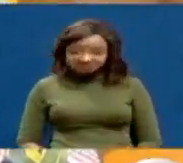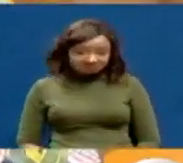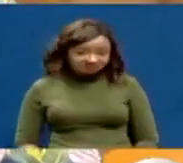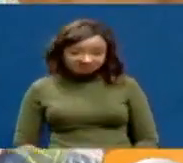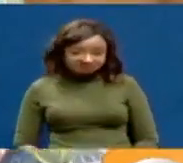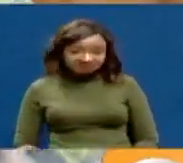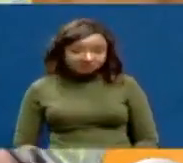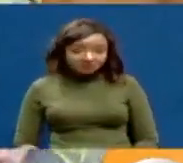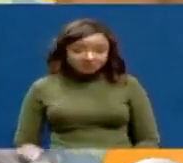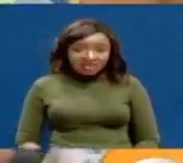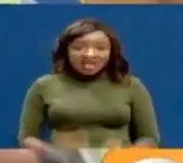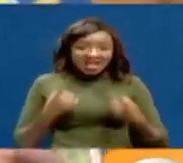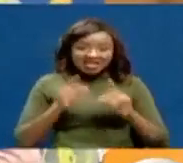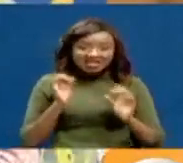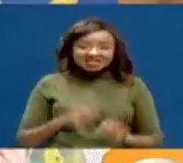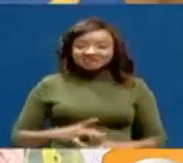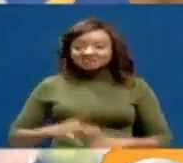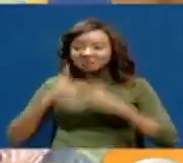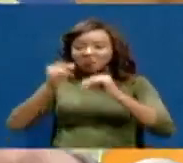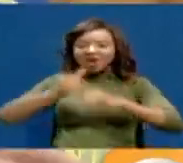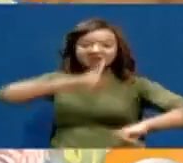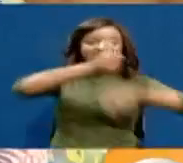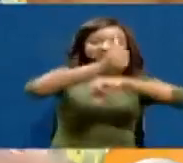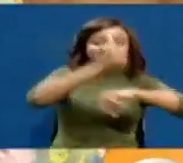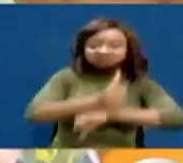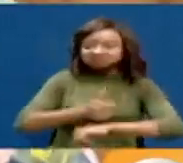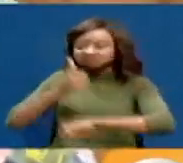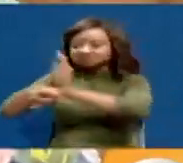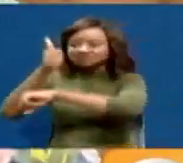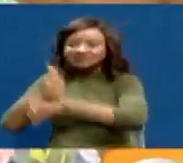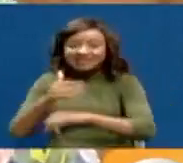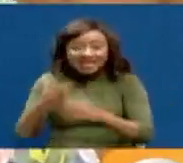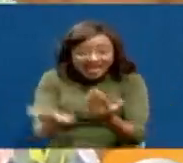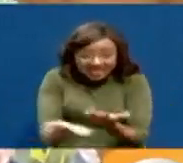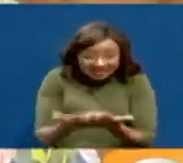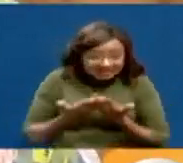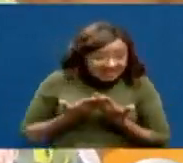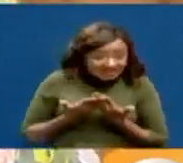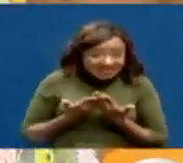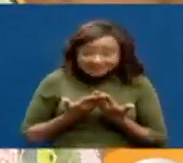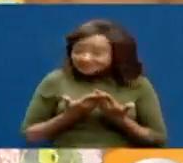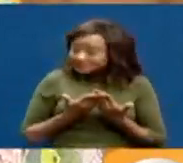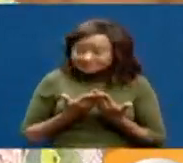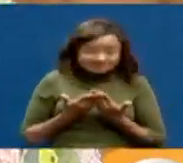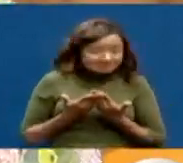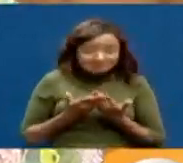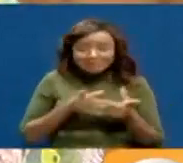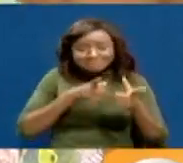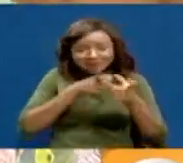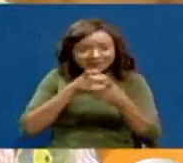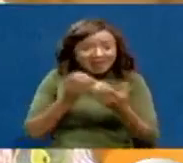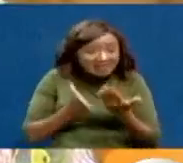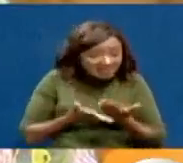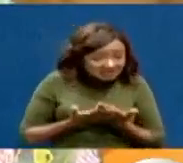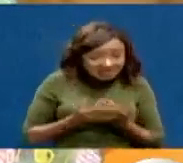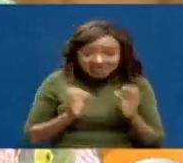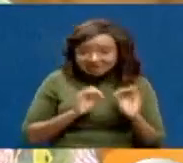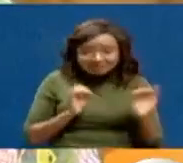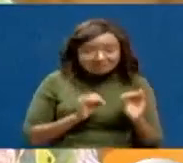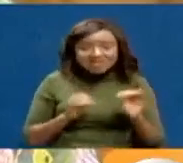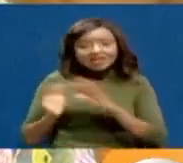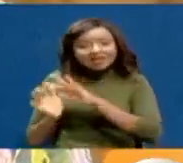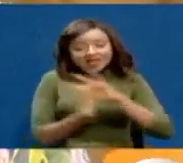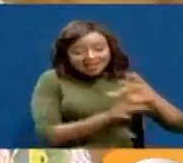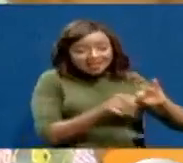Lakini kwa kutupiana maneno haitasaidia. Hii ugonjwa yatuhitaji sisi wote